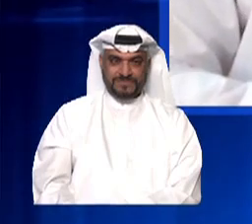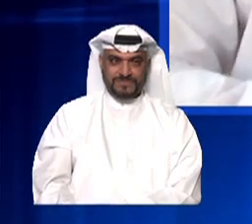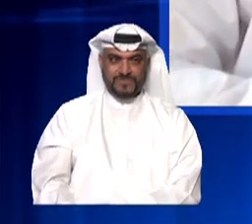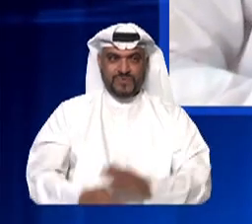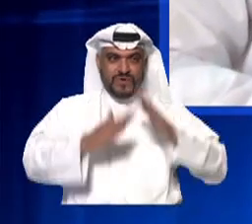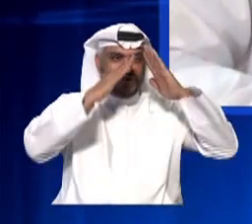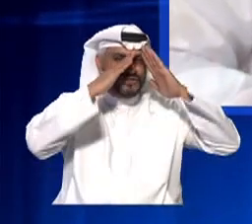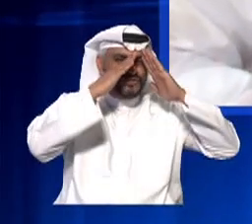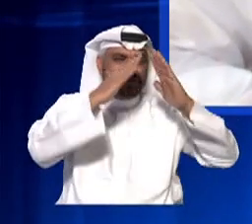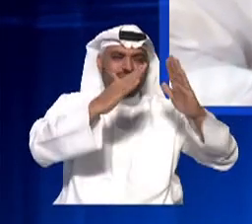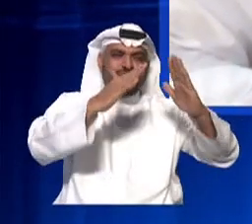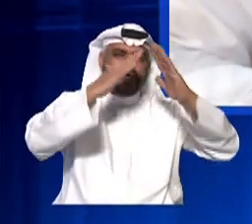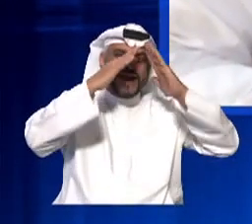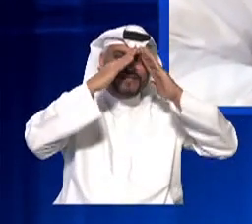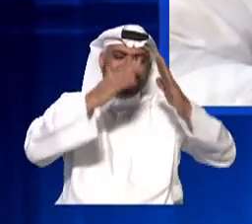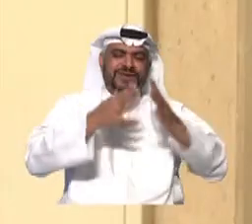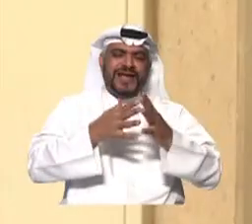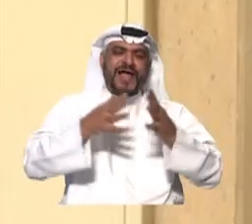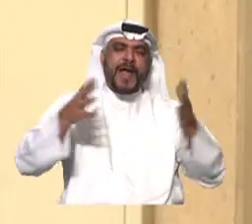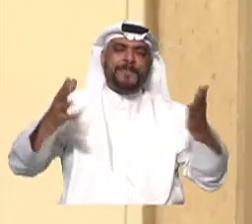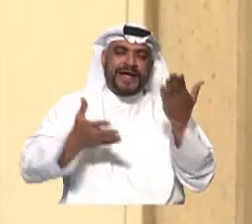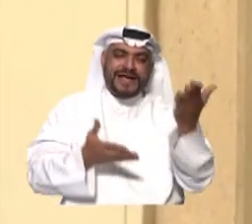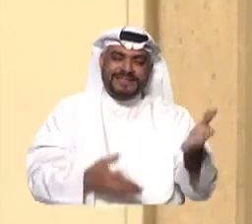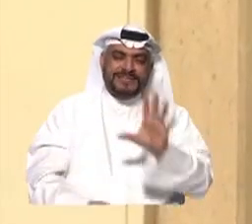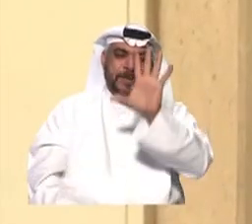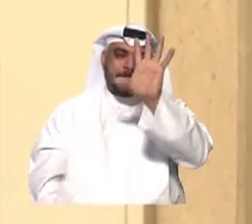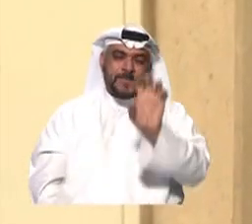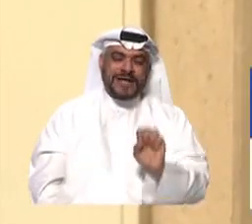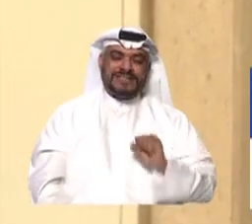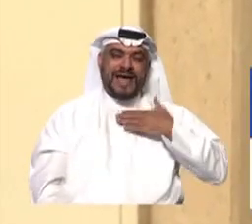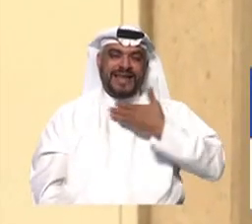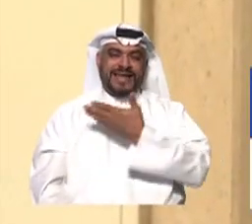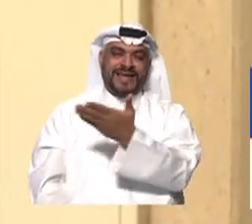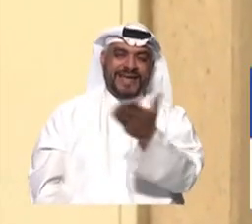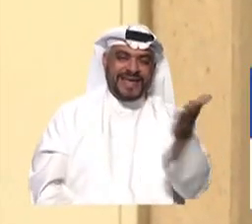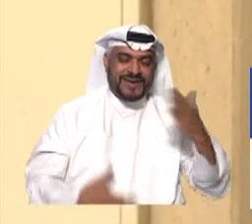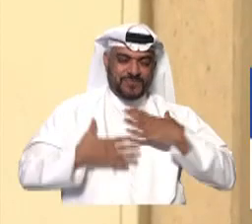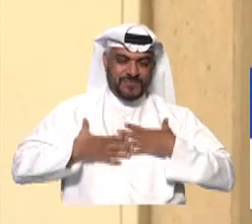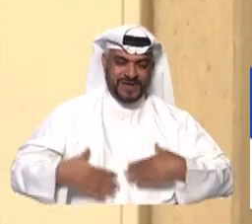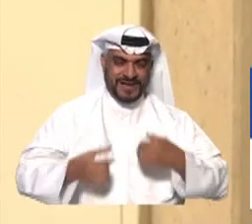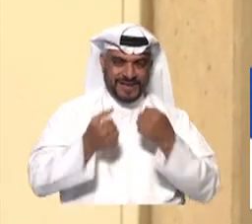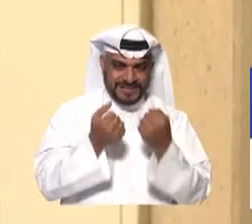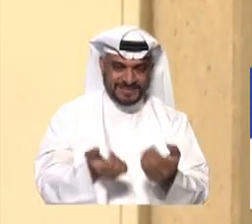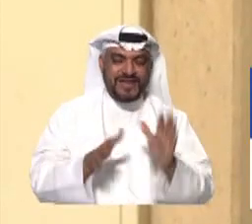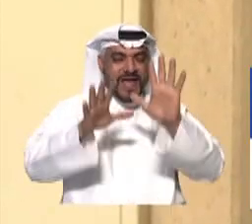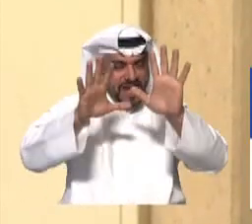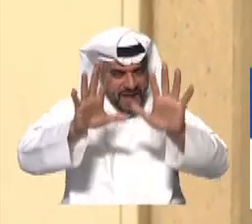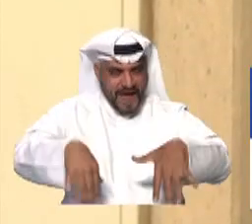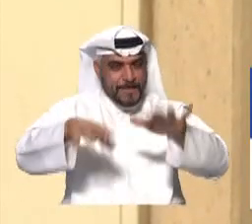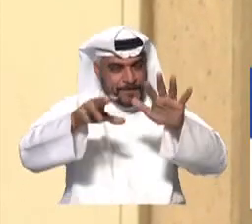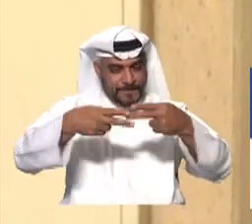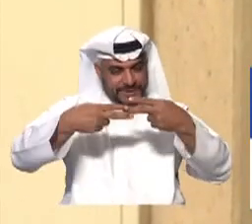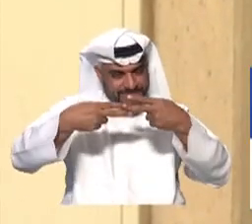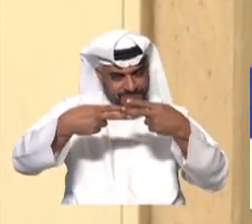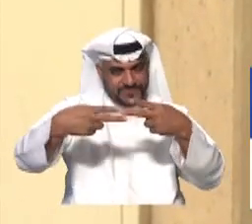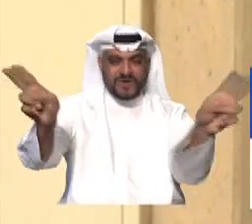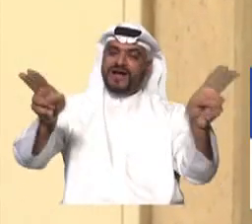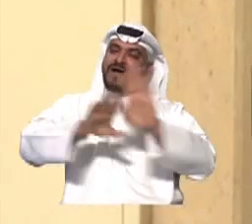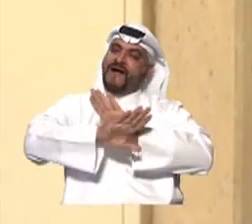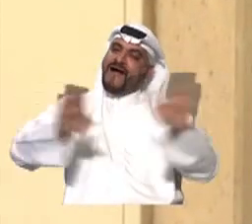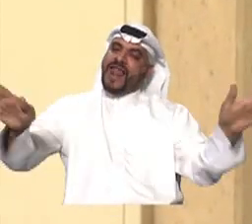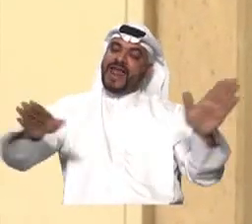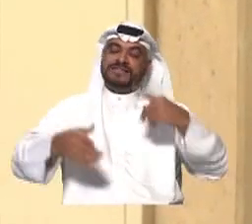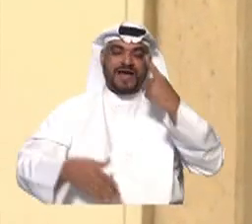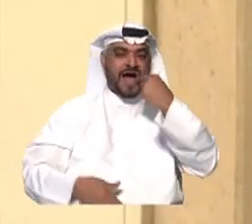شكرا لي الزميلة سهى، مساء عليك بالخير ومساء على السادة المشاهدين. بالفعل يعني آخر التحديثات بالنسبة لقرار